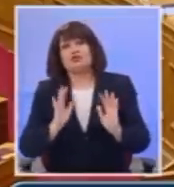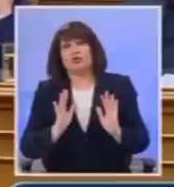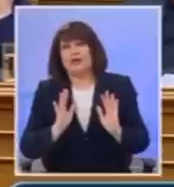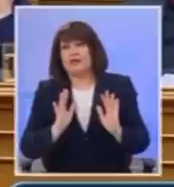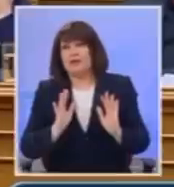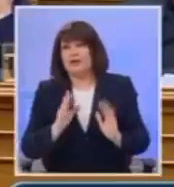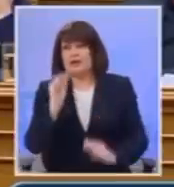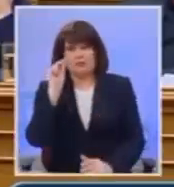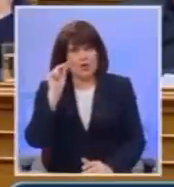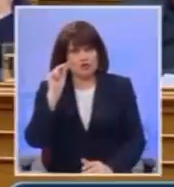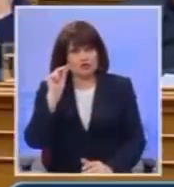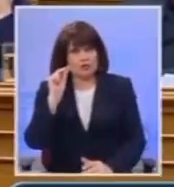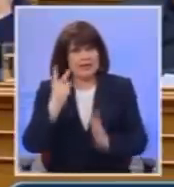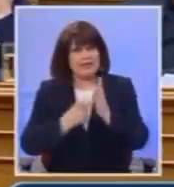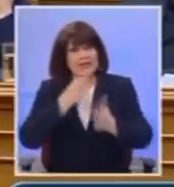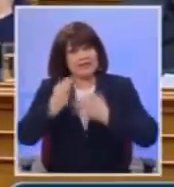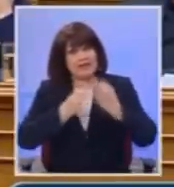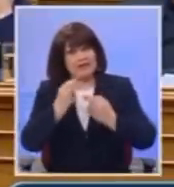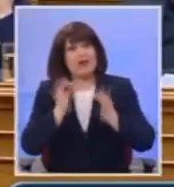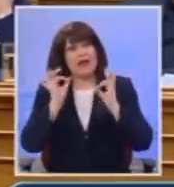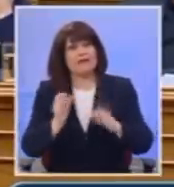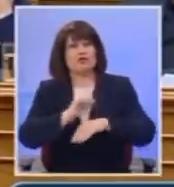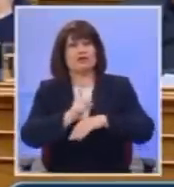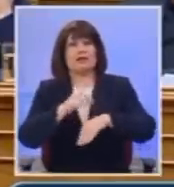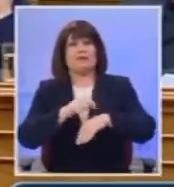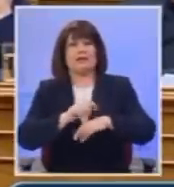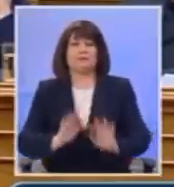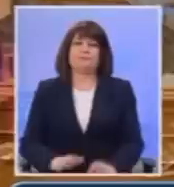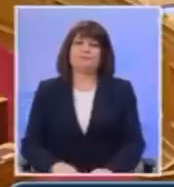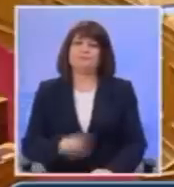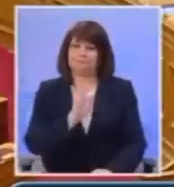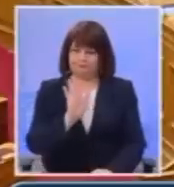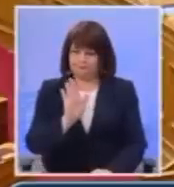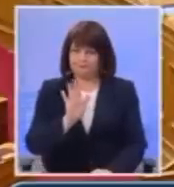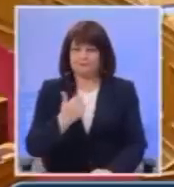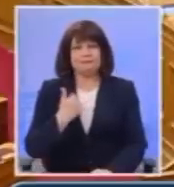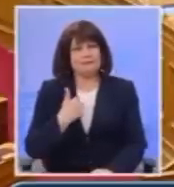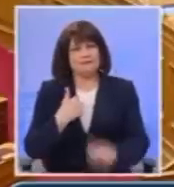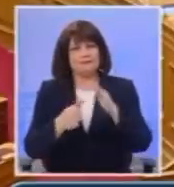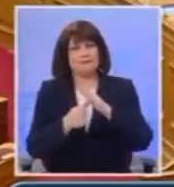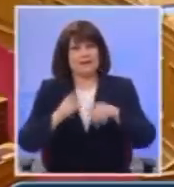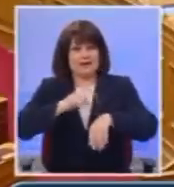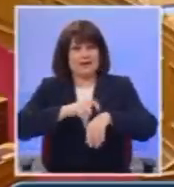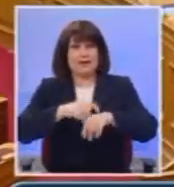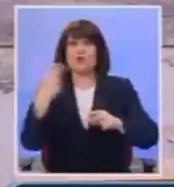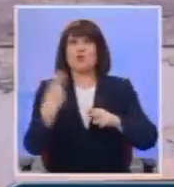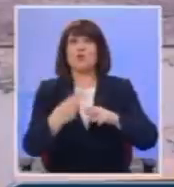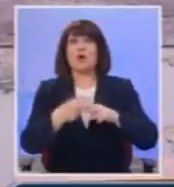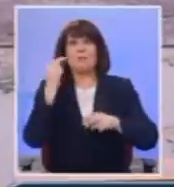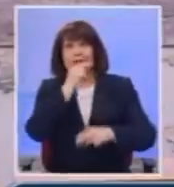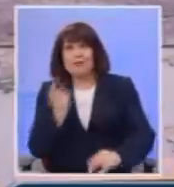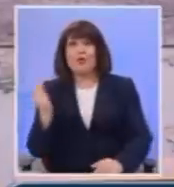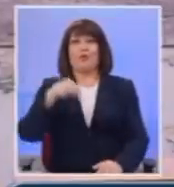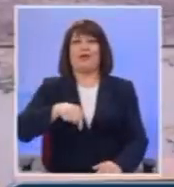σας υπόσχομαι ότι στη δευτερομιλία μου να είμαι ακριβώς στον χρόνο. Εμείς, κύριε Θωράκη, λόγω της κορυφαίας στιγμής παρουσίας Πρωθυπουργού και